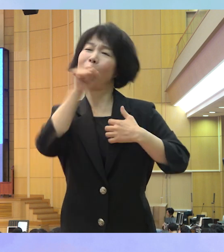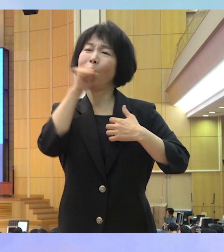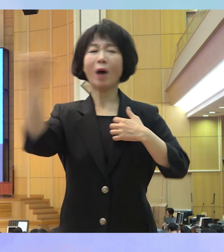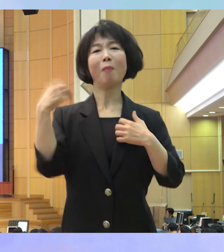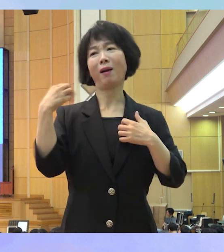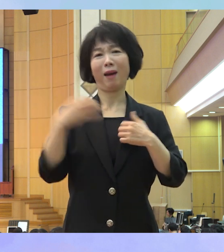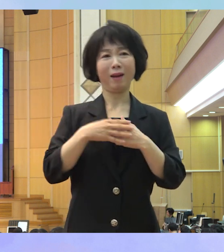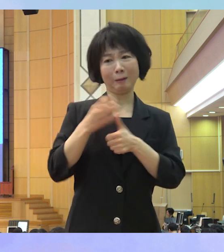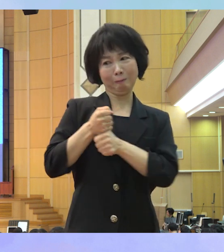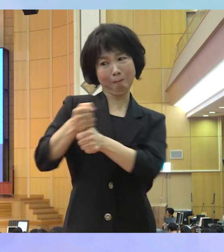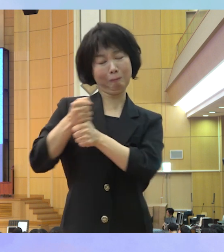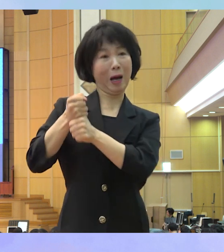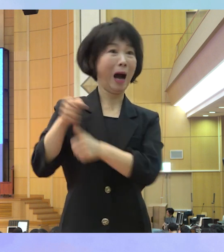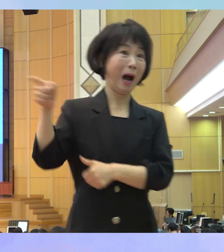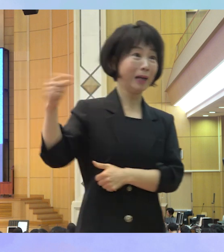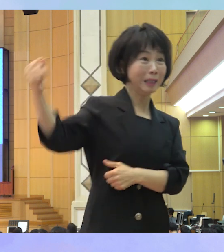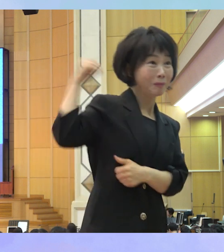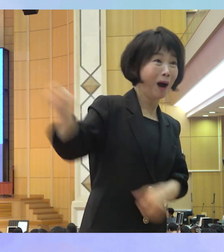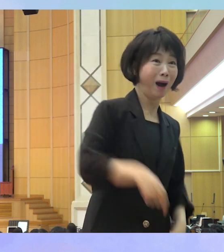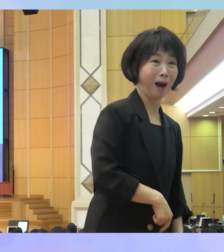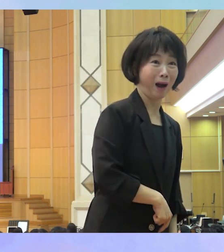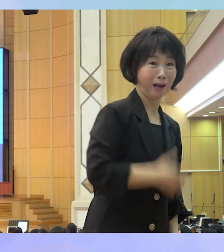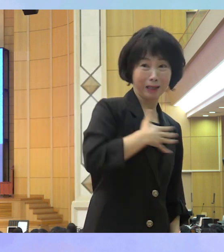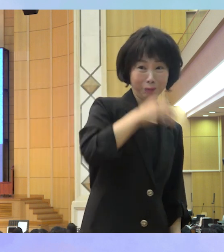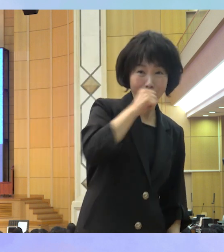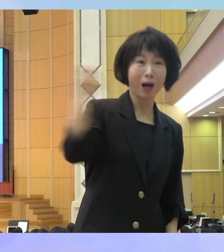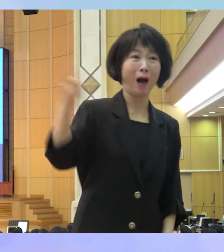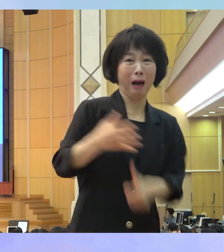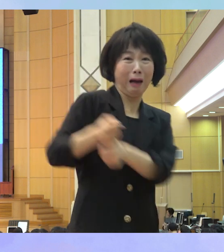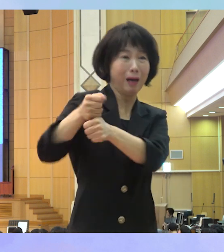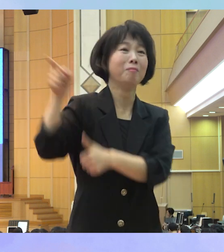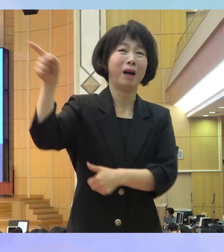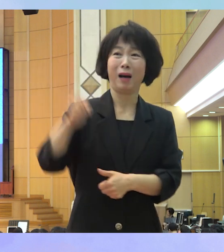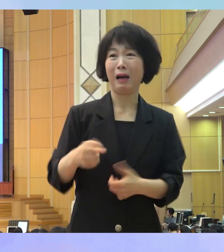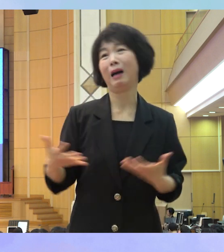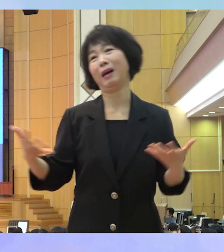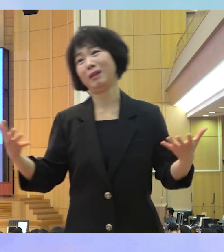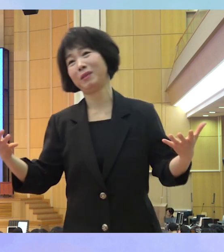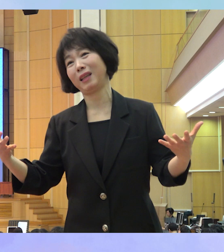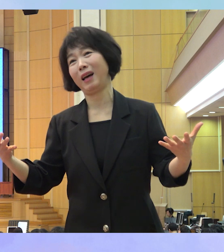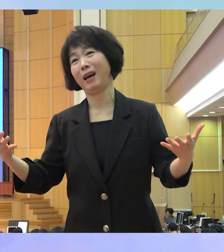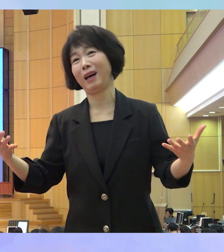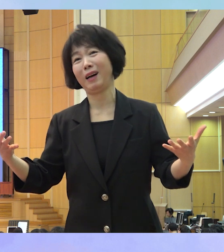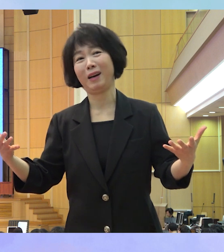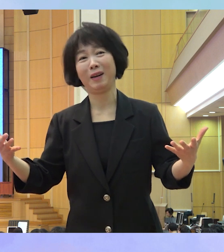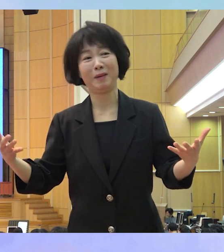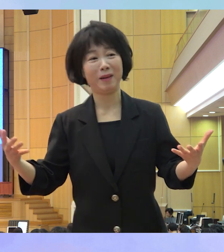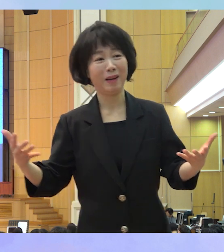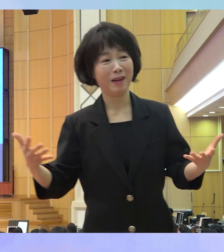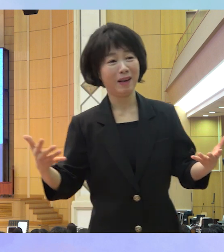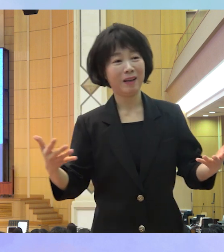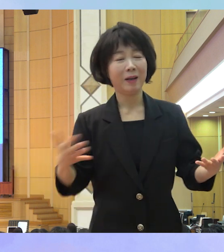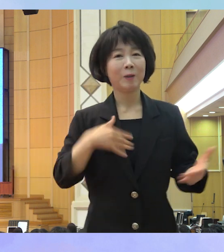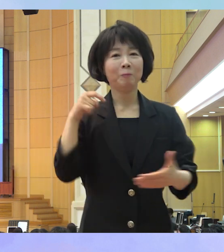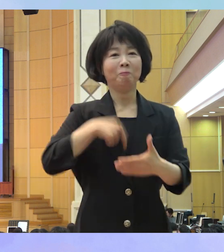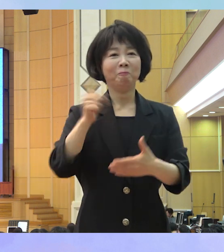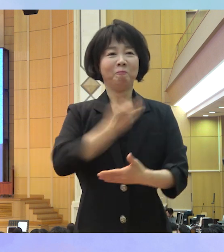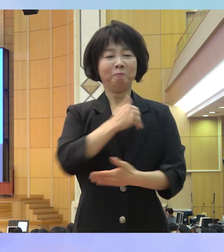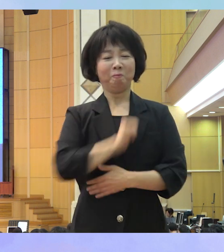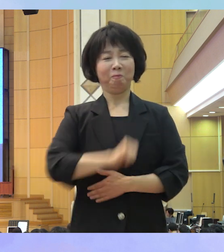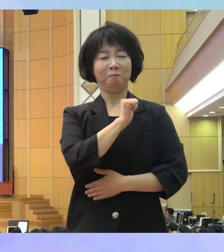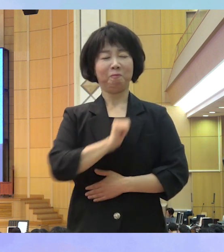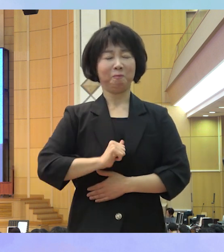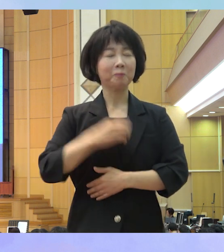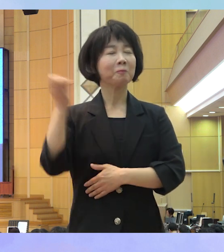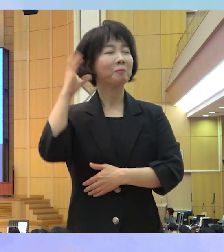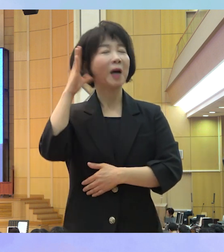그게 제일 기분이 좋다는 거예요. 그러니까 여러분, 저도 잘은 못해요. 저도 잘은